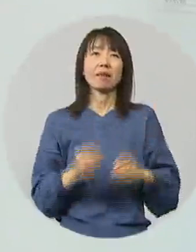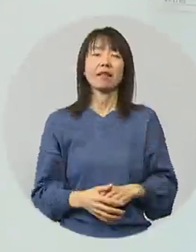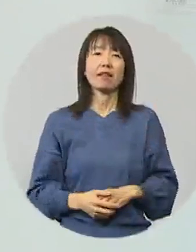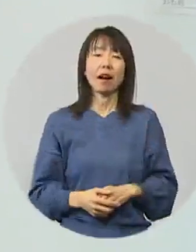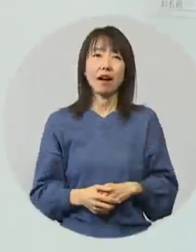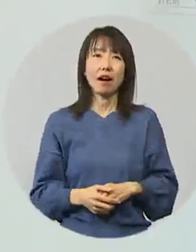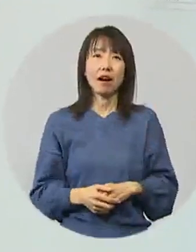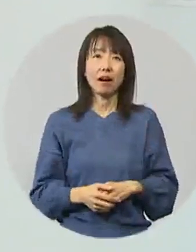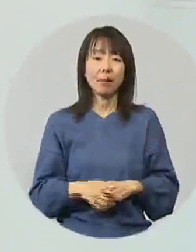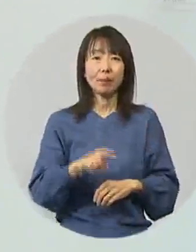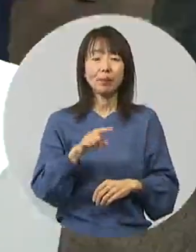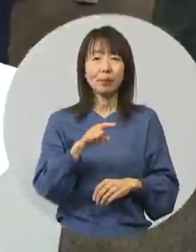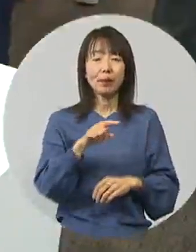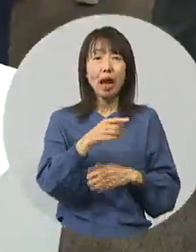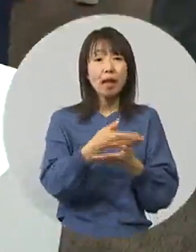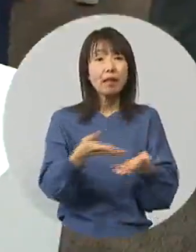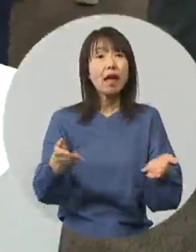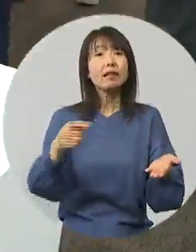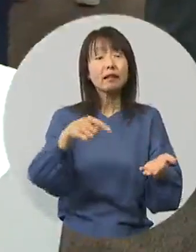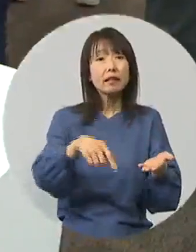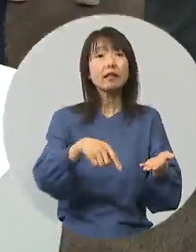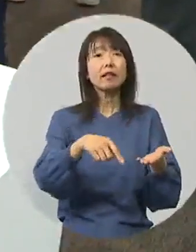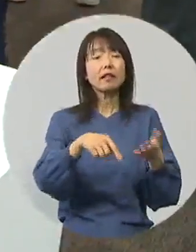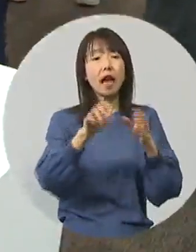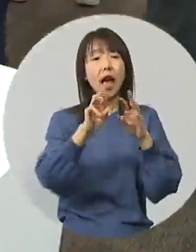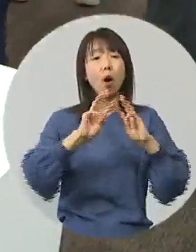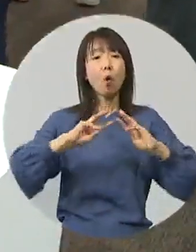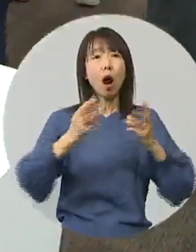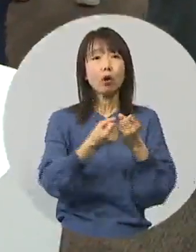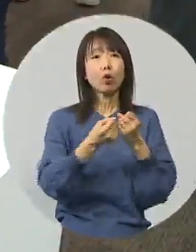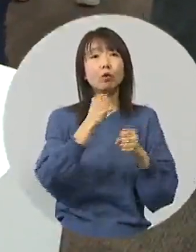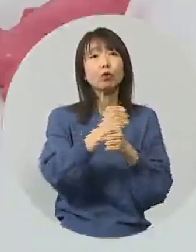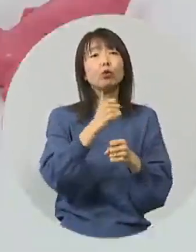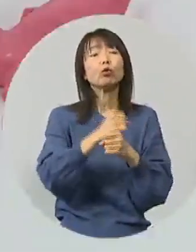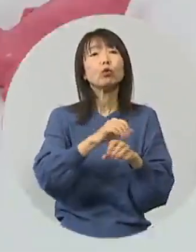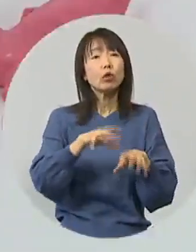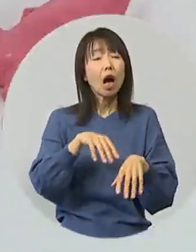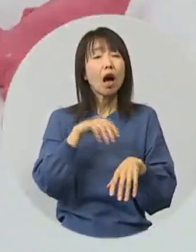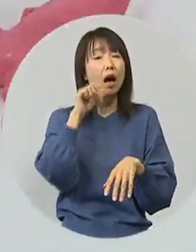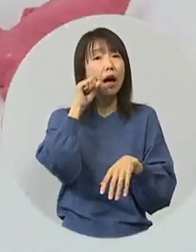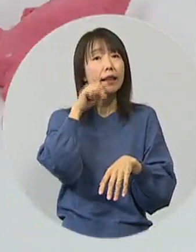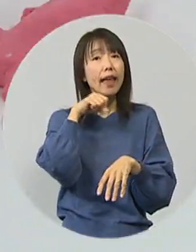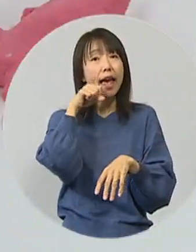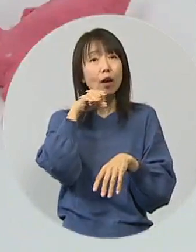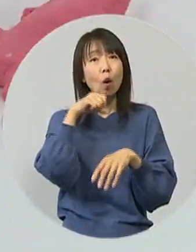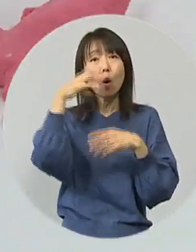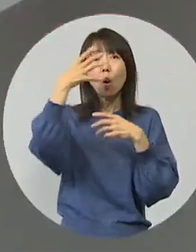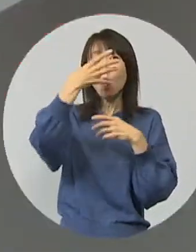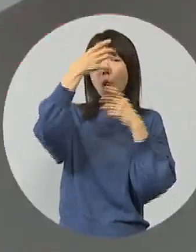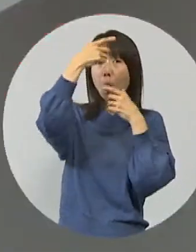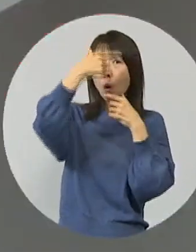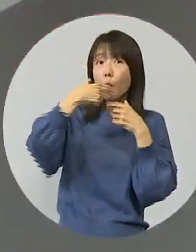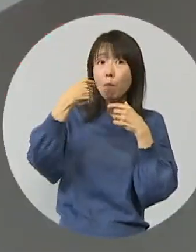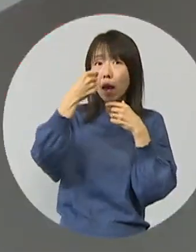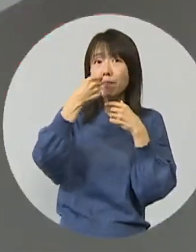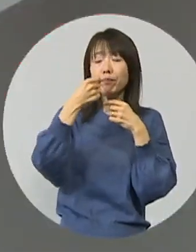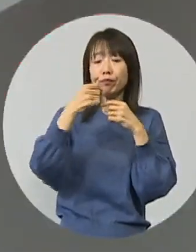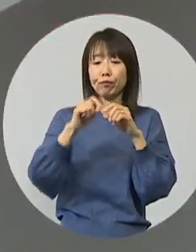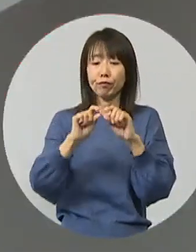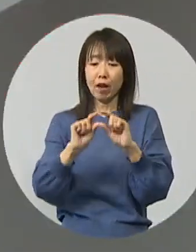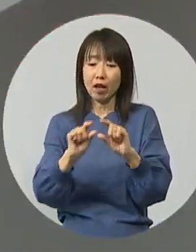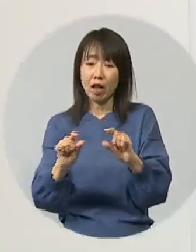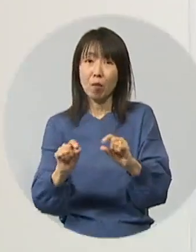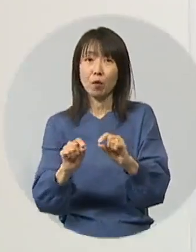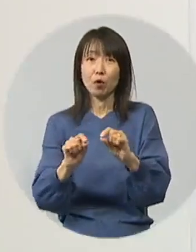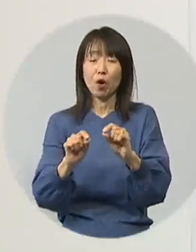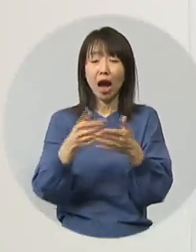展示スペースにはイベントでのワークショップで作られた猫のお面や紙粘土で作られた猫、大好